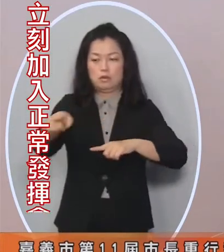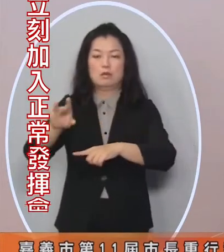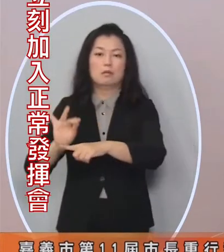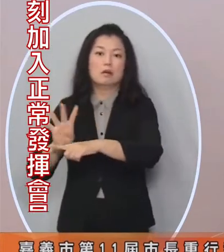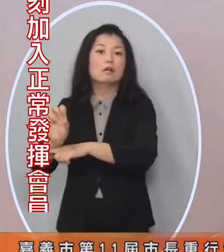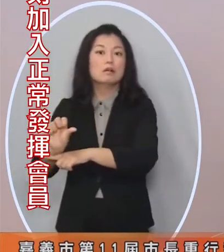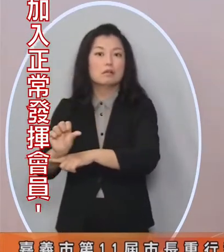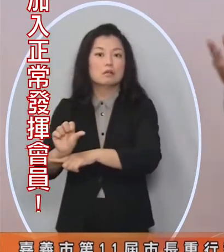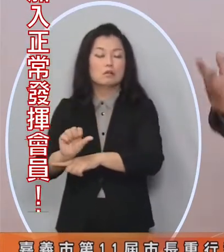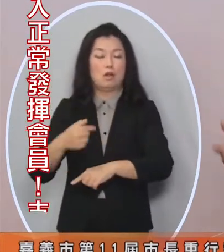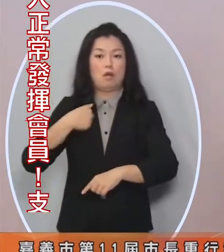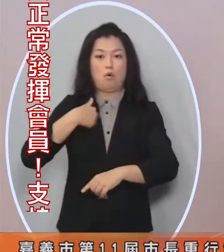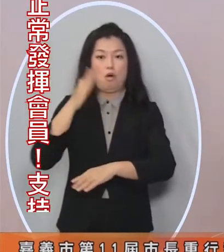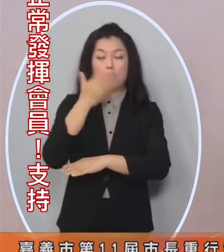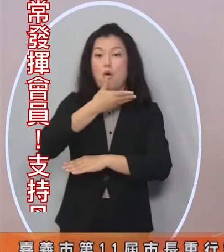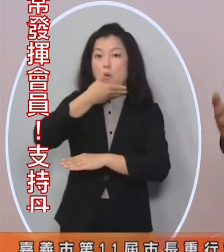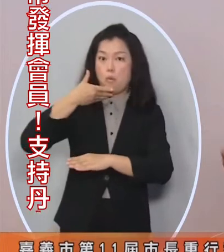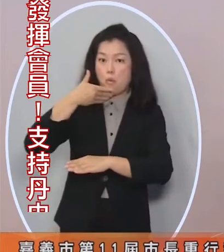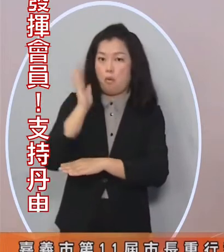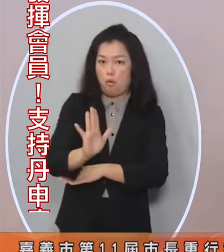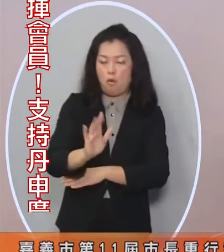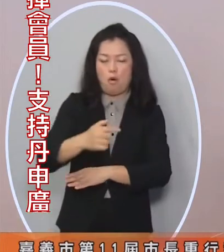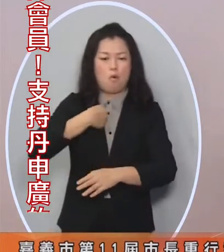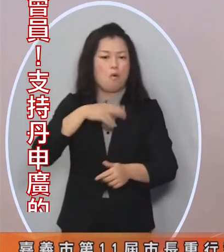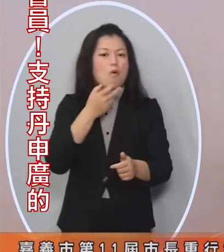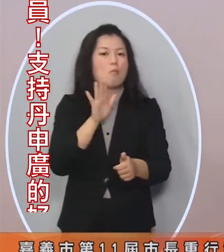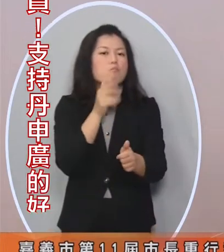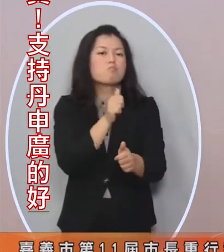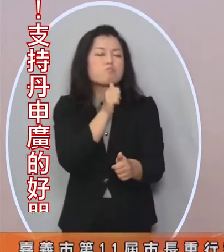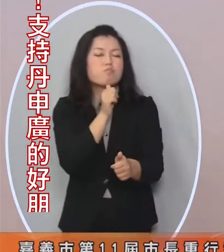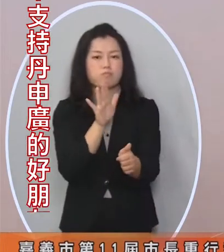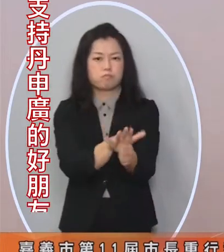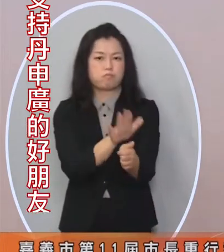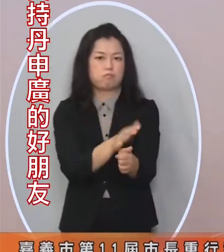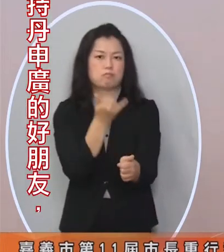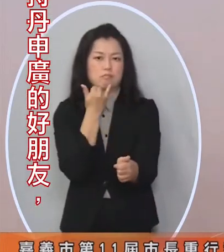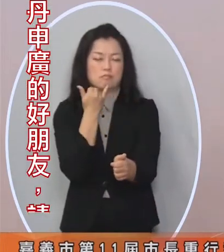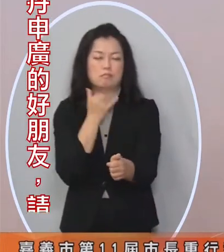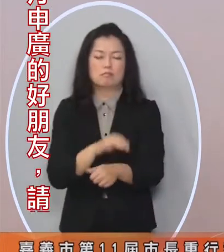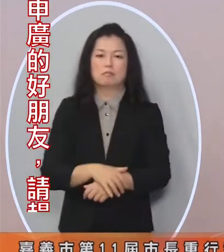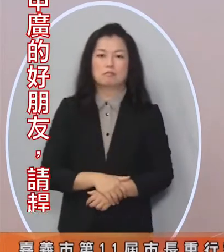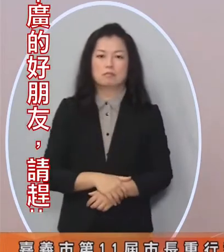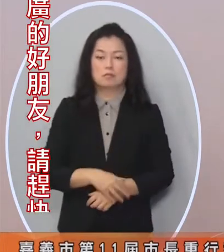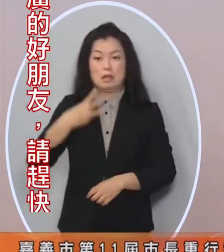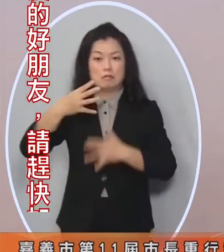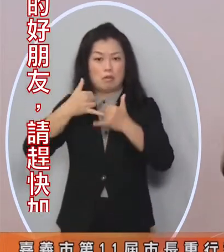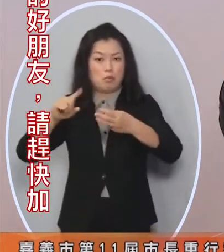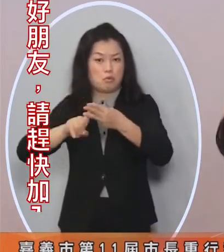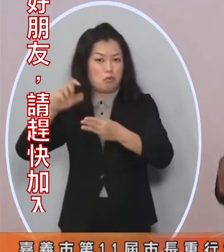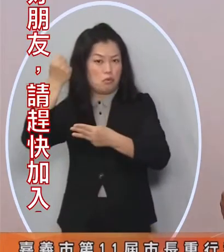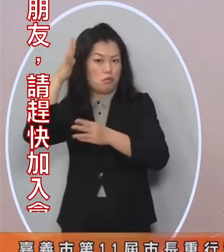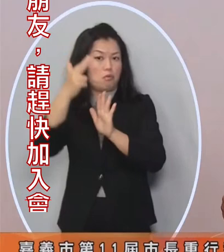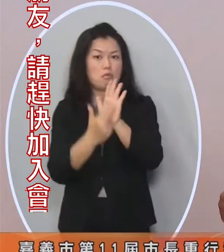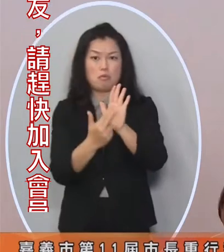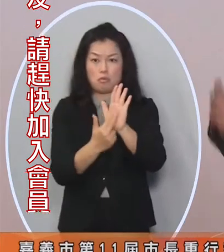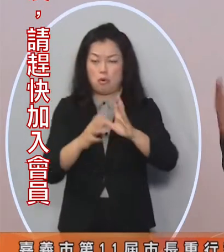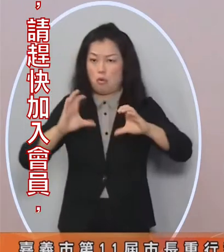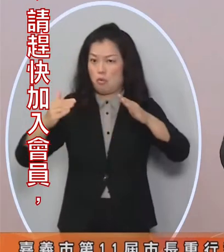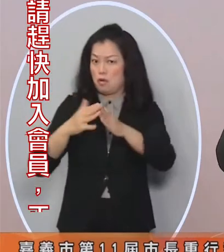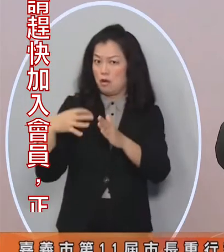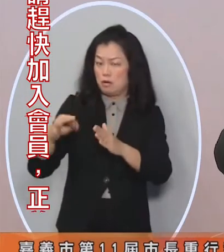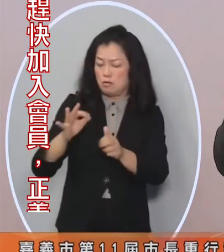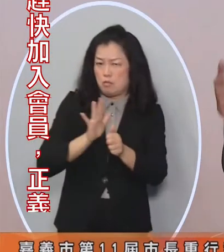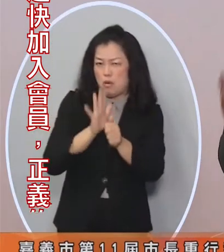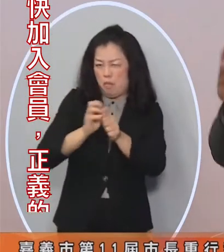予政府会当救这山呢？吼、哦，什么做节制庶人之本， 三民主义讲，发达国家资本，